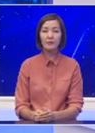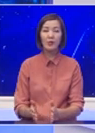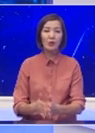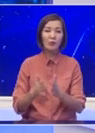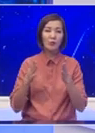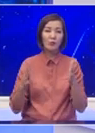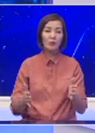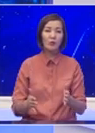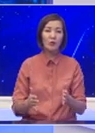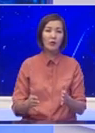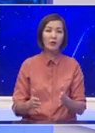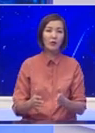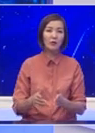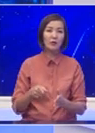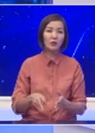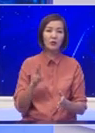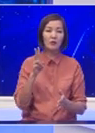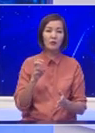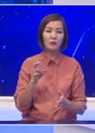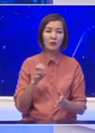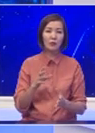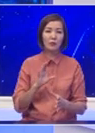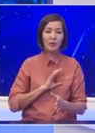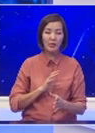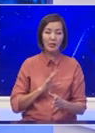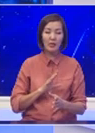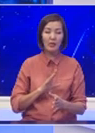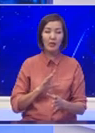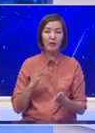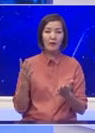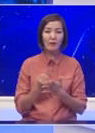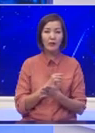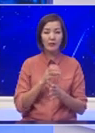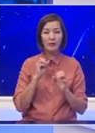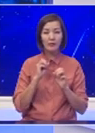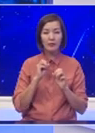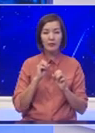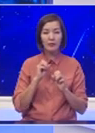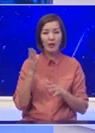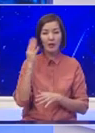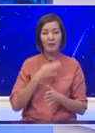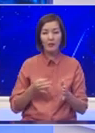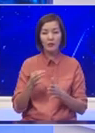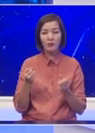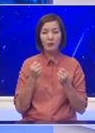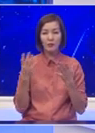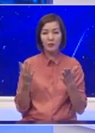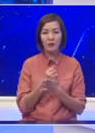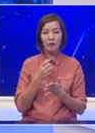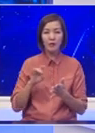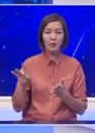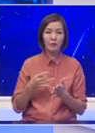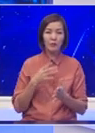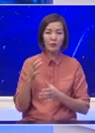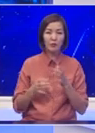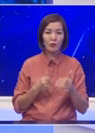Более 1200 медалей, 385 из которых золотые, завоеваны спортсменами Алматинской области на республиканских и